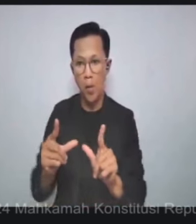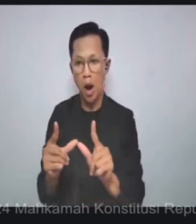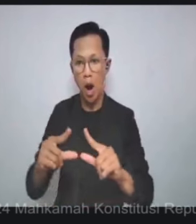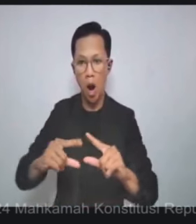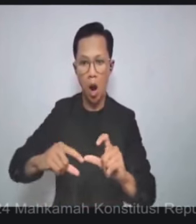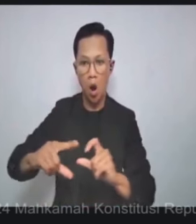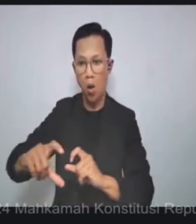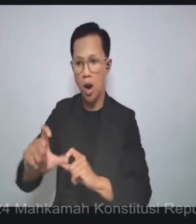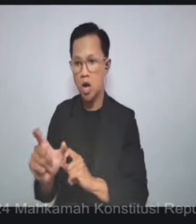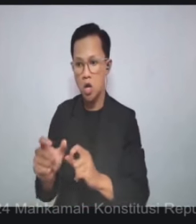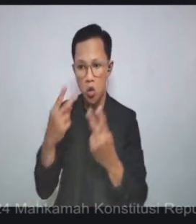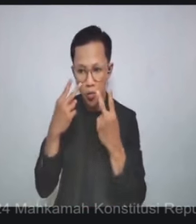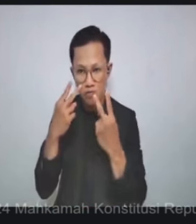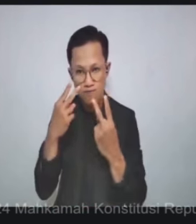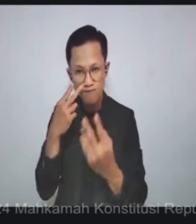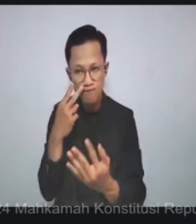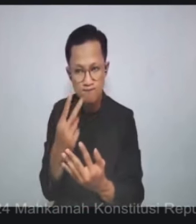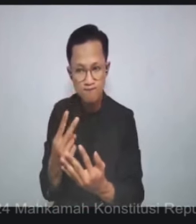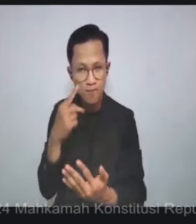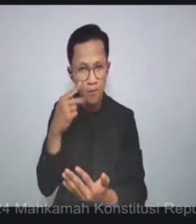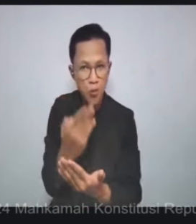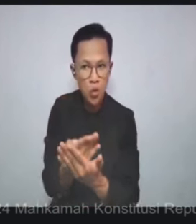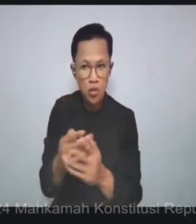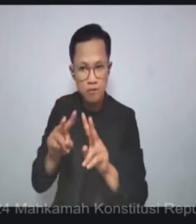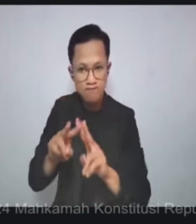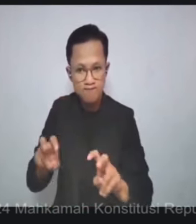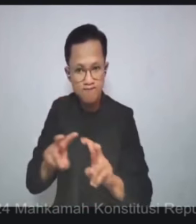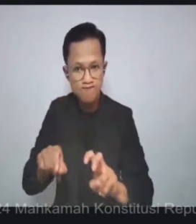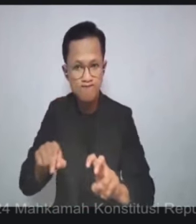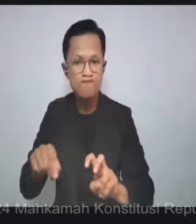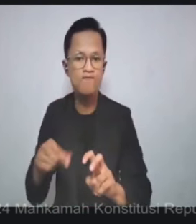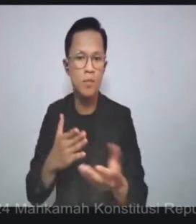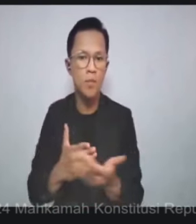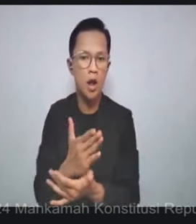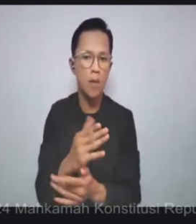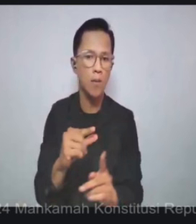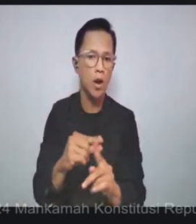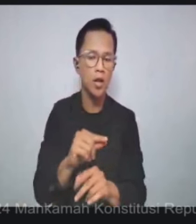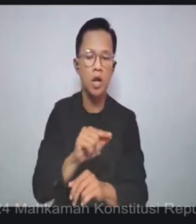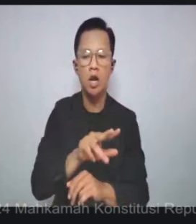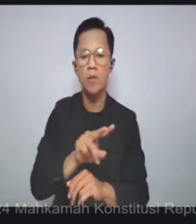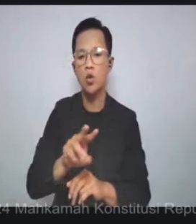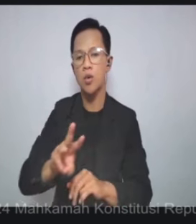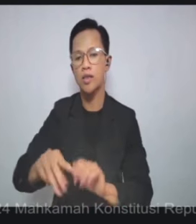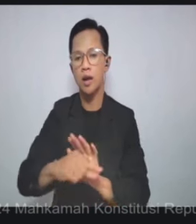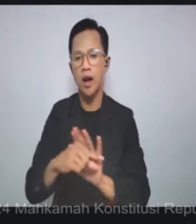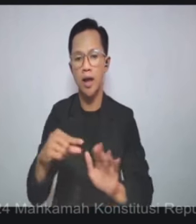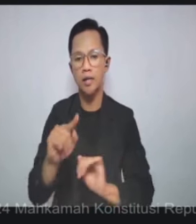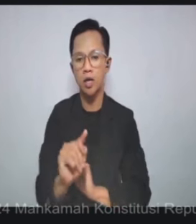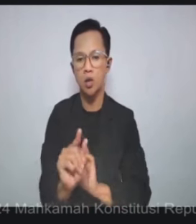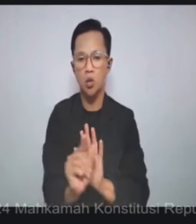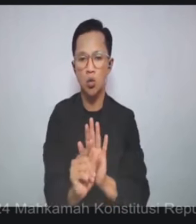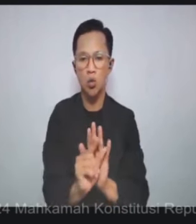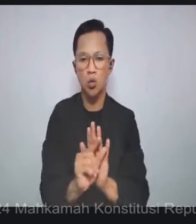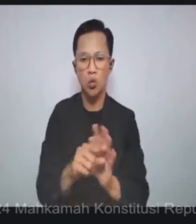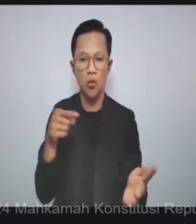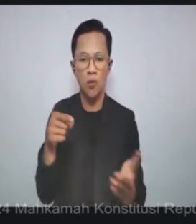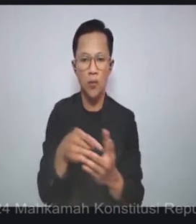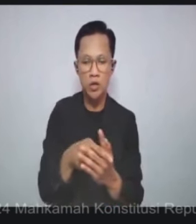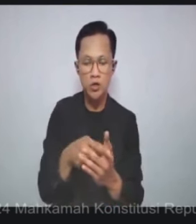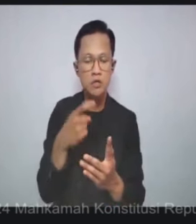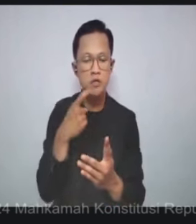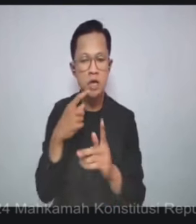Pamekasan terhadap dugaan pelanggaran pasal 523 ayat 1u Pemilu mengenai Kuang yang dilakukan oleh peserta dan atau tim kampanye